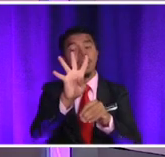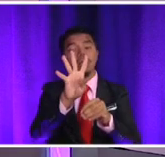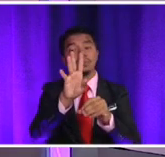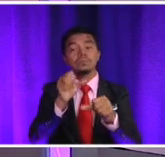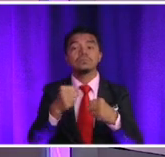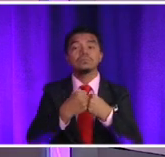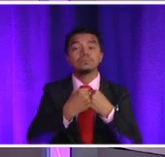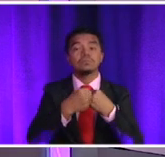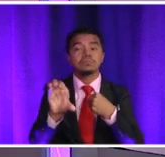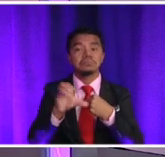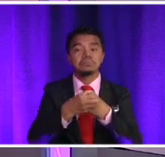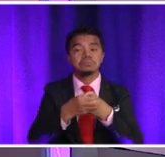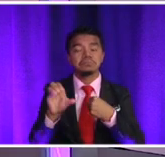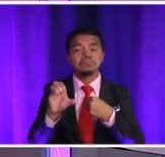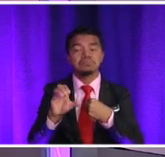tidak membuat promosi